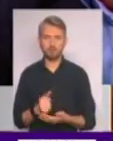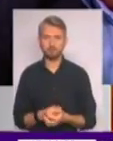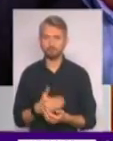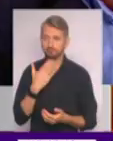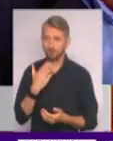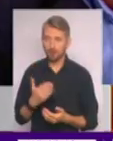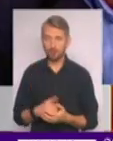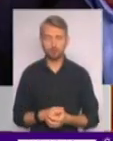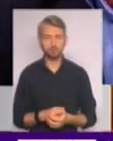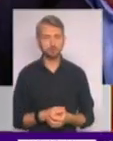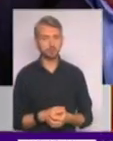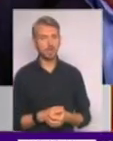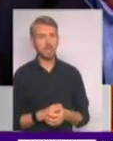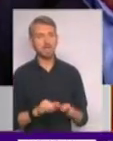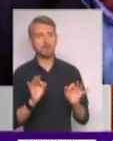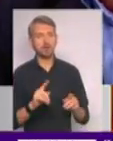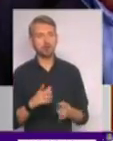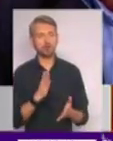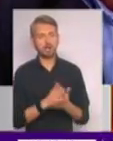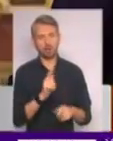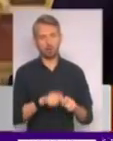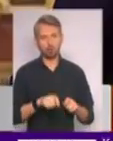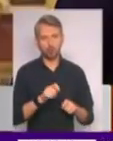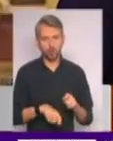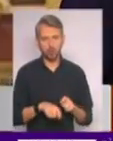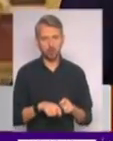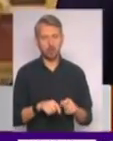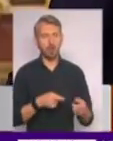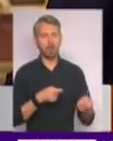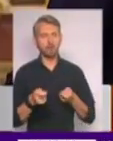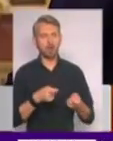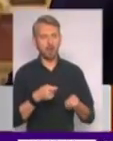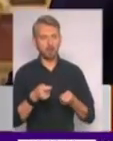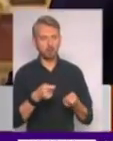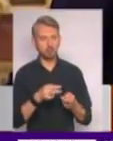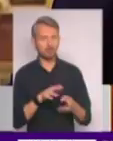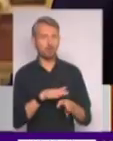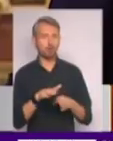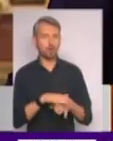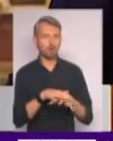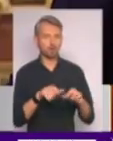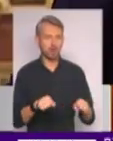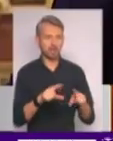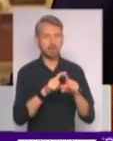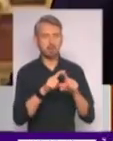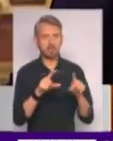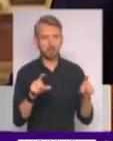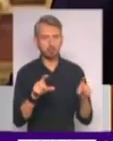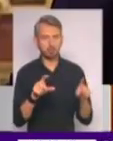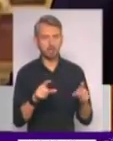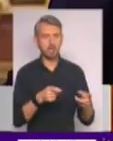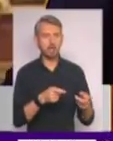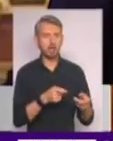Дякую. Дуже дякуємо. Прошу. Звичайно, що є контроль. Влада в особі виконавчої влади відповідного департаменту